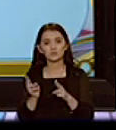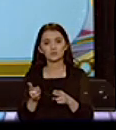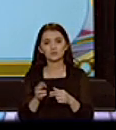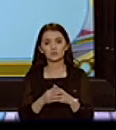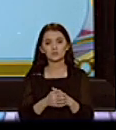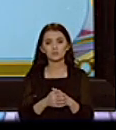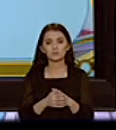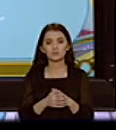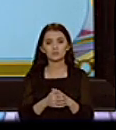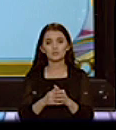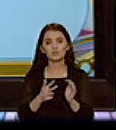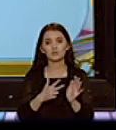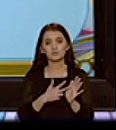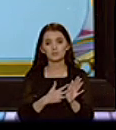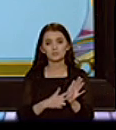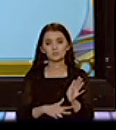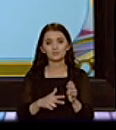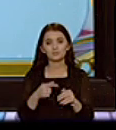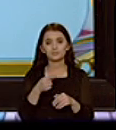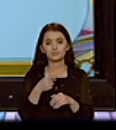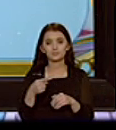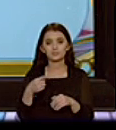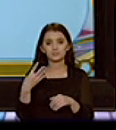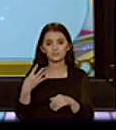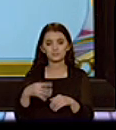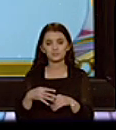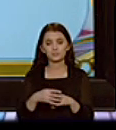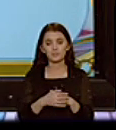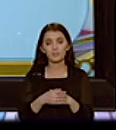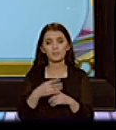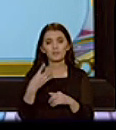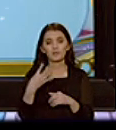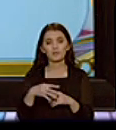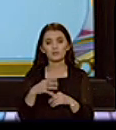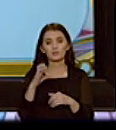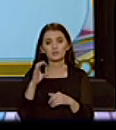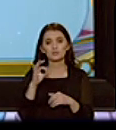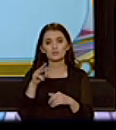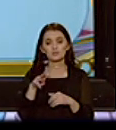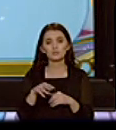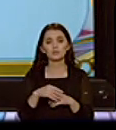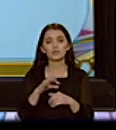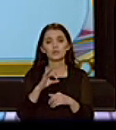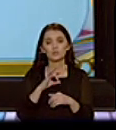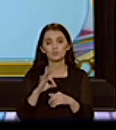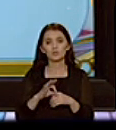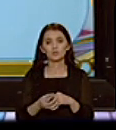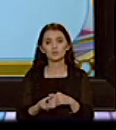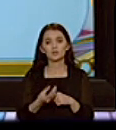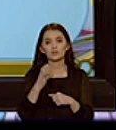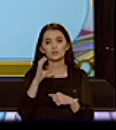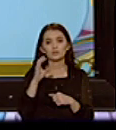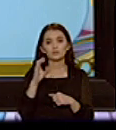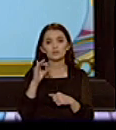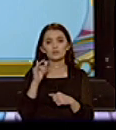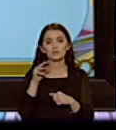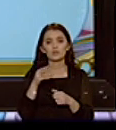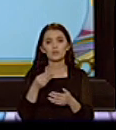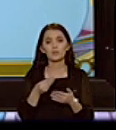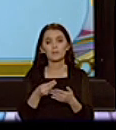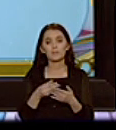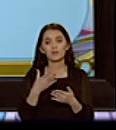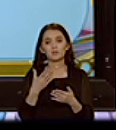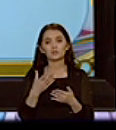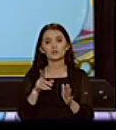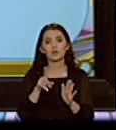esa 80 ayru 40. Bunda 40 so'm. Tugmalarning necha so'm qimmat